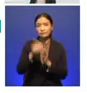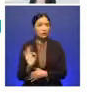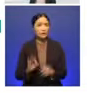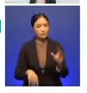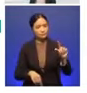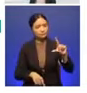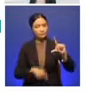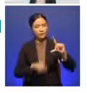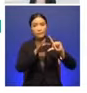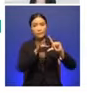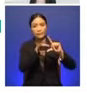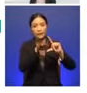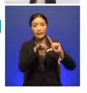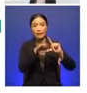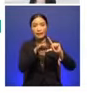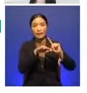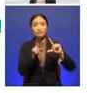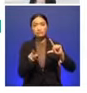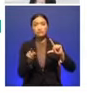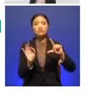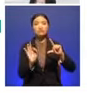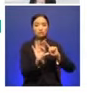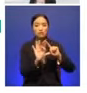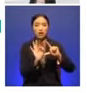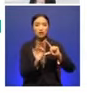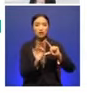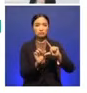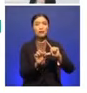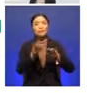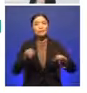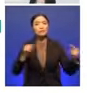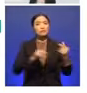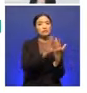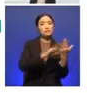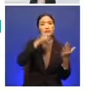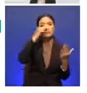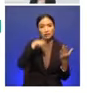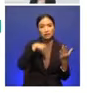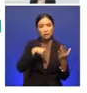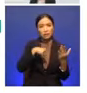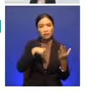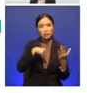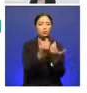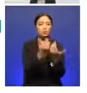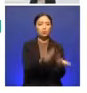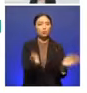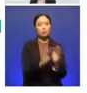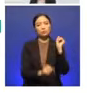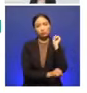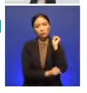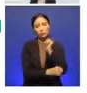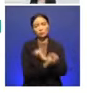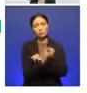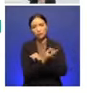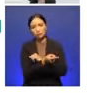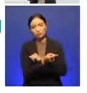เราจะเห็นได้เลยว่าเด็กในอนาคตเนี่ยครับเด็กส่วนใหญ่ในประเทศไทยเนี่ยจะอยู่ในครัวเรือนที่ยากจนครัวเรือนที่ยากจ